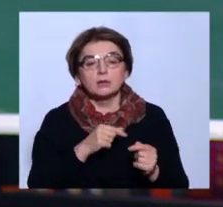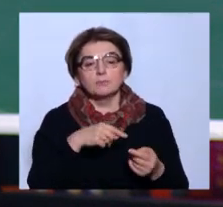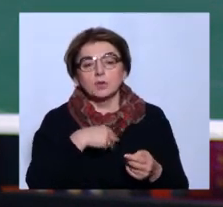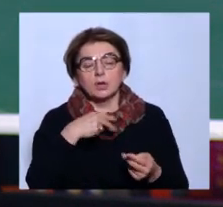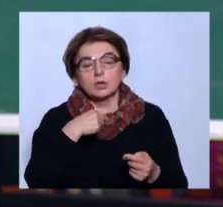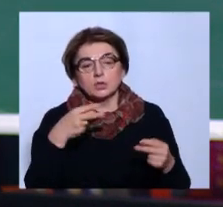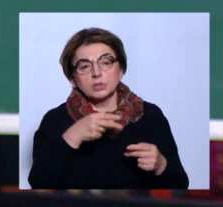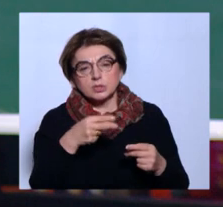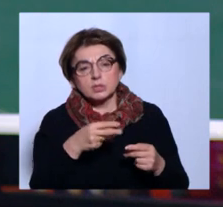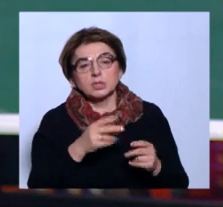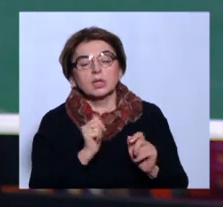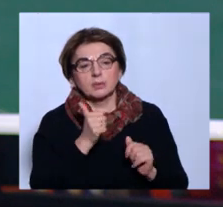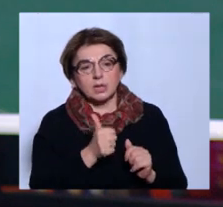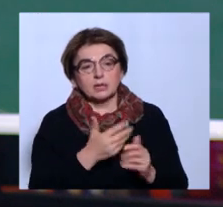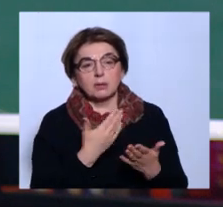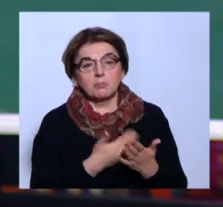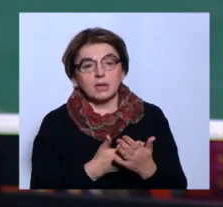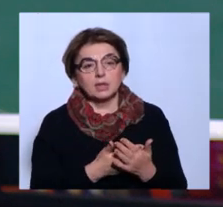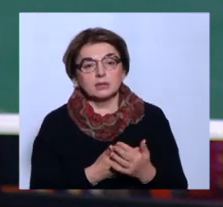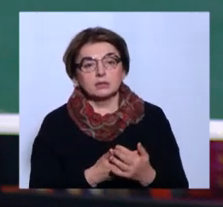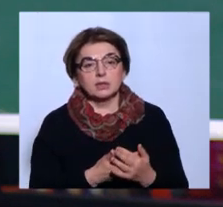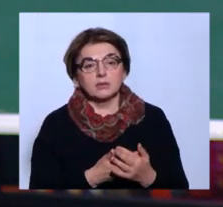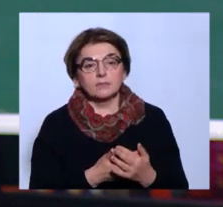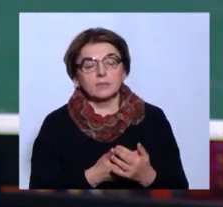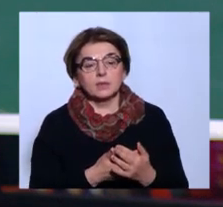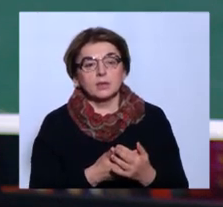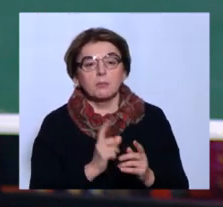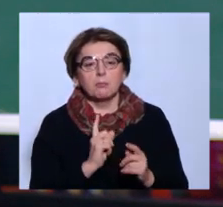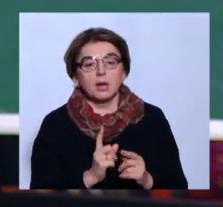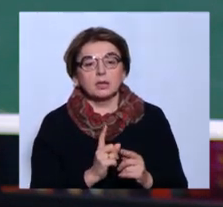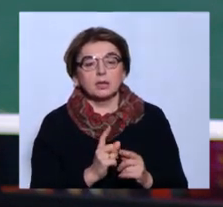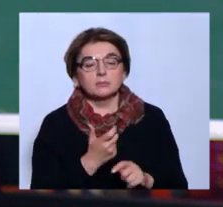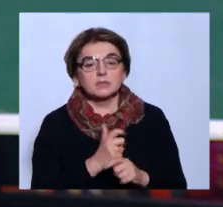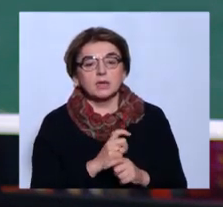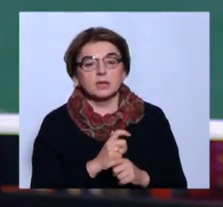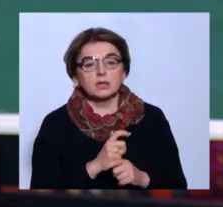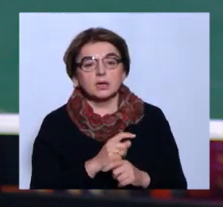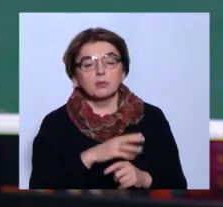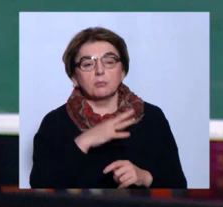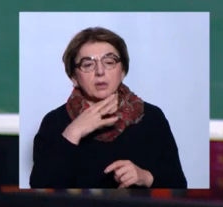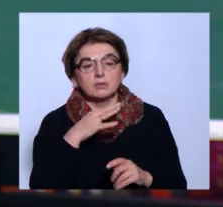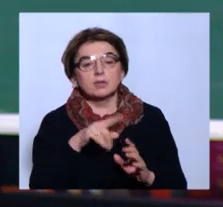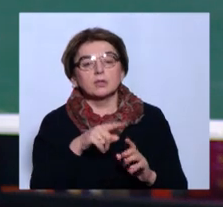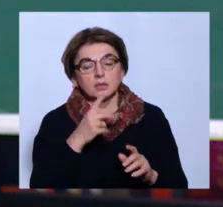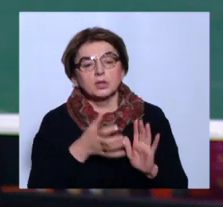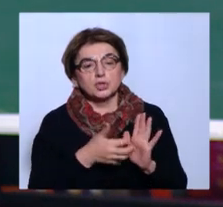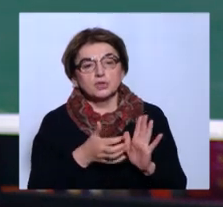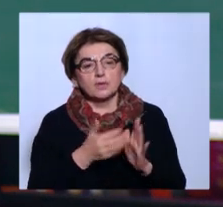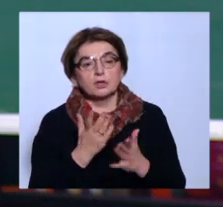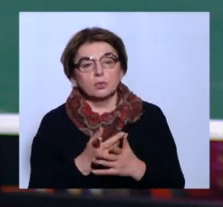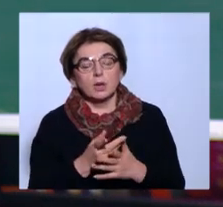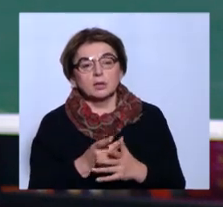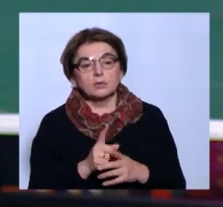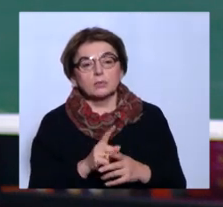შესადარებლად, ანუ ძალიან კარგია, აი მაგალითად არსებ, მაგრამ ძალიან არის ბევრი გამონაკლისიც მორფოლოგიურ